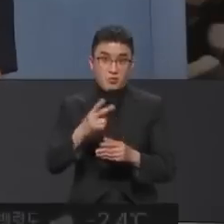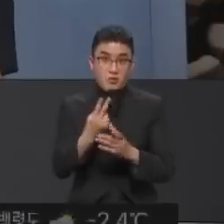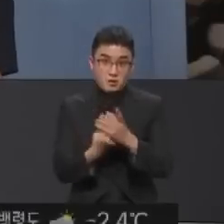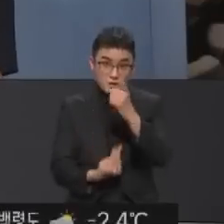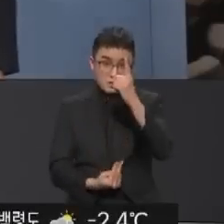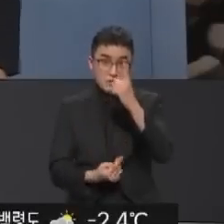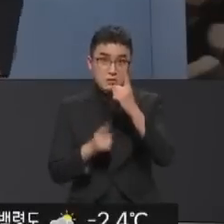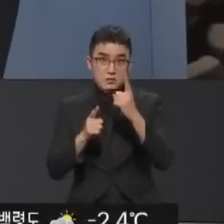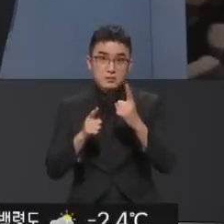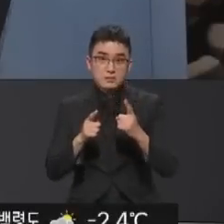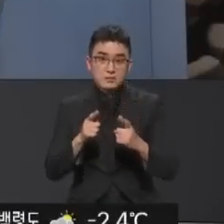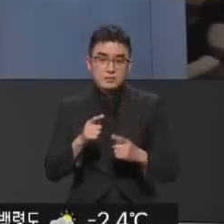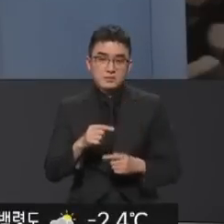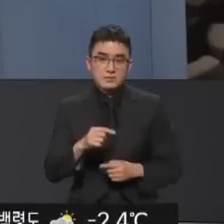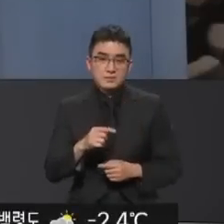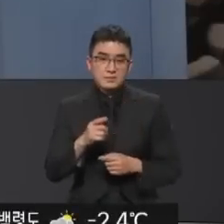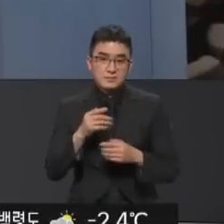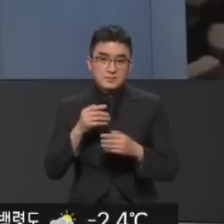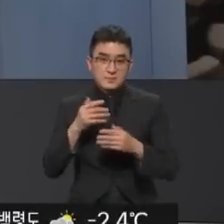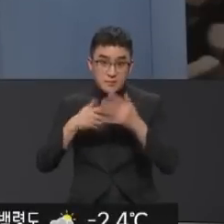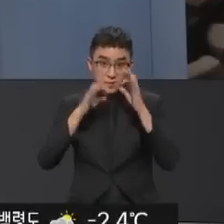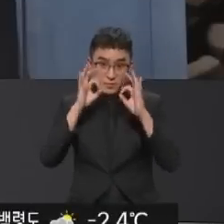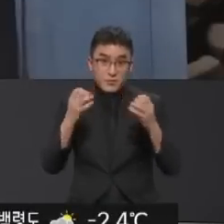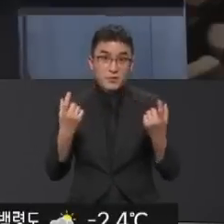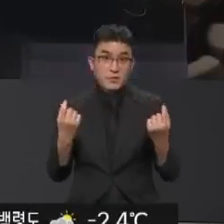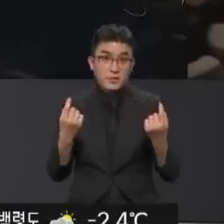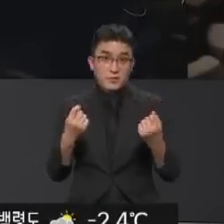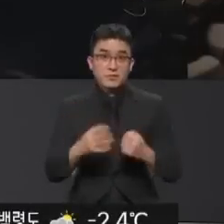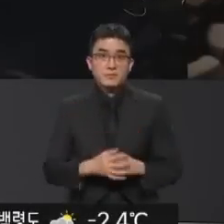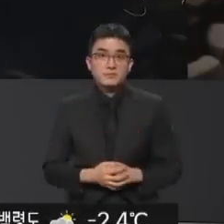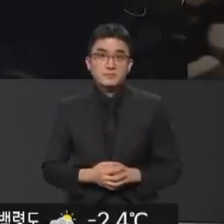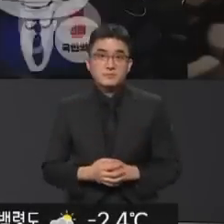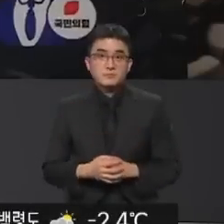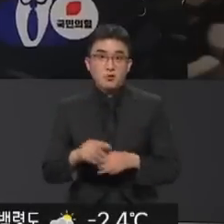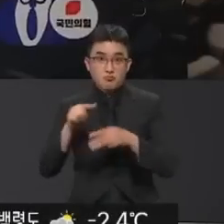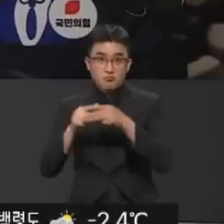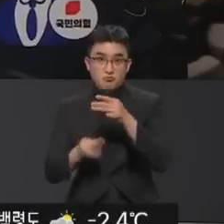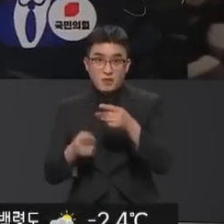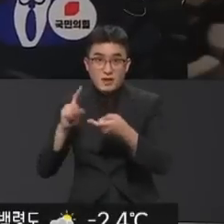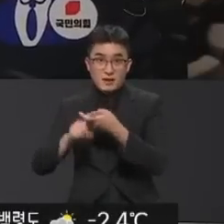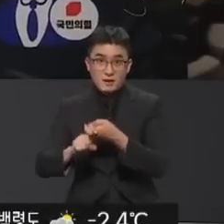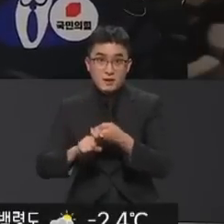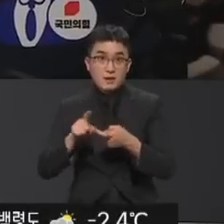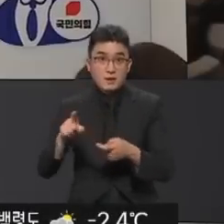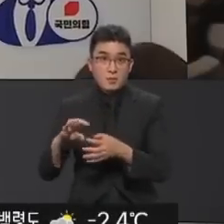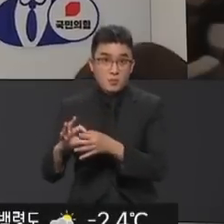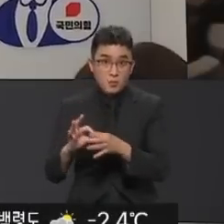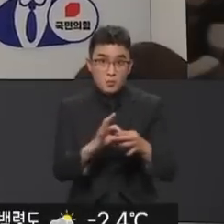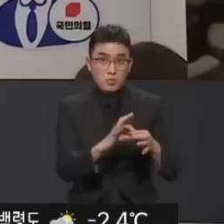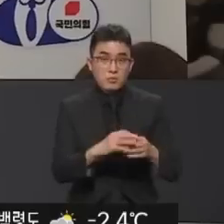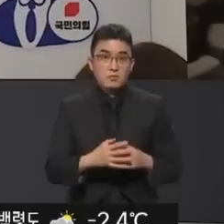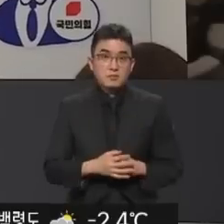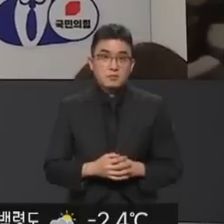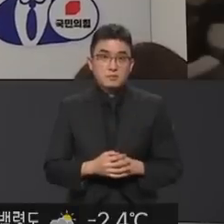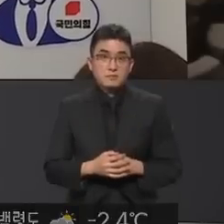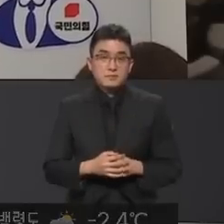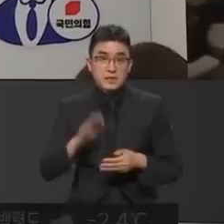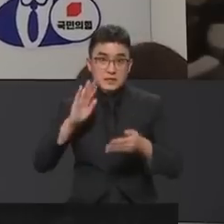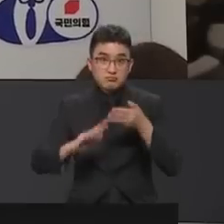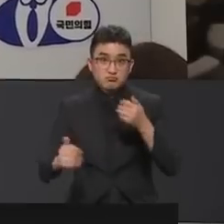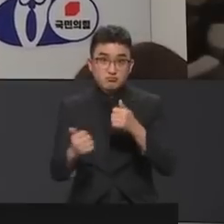겁니다. 그런데 이른바 친윤계에서는 이 두 번째 인수위원장 당시 안 의원의 행보를